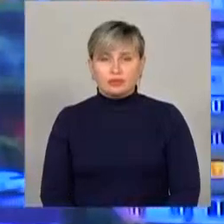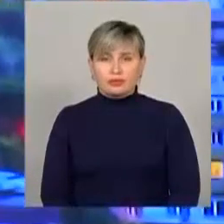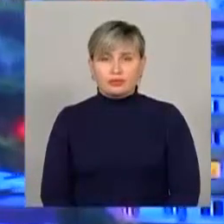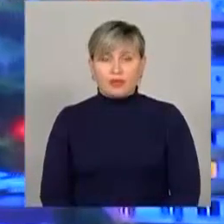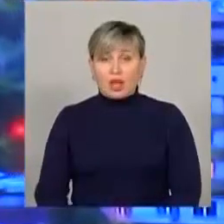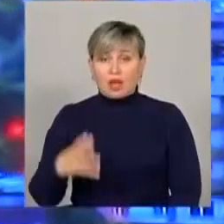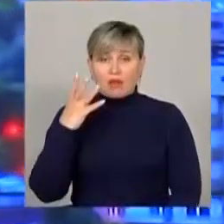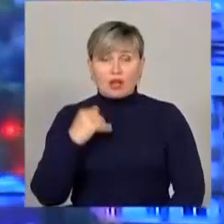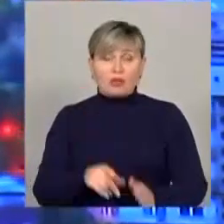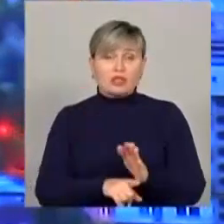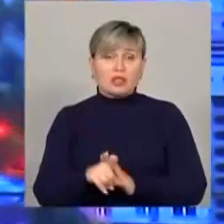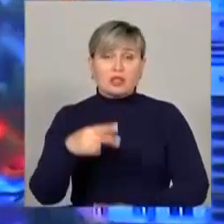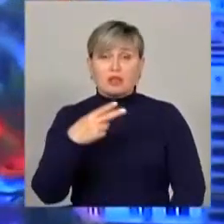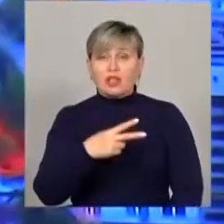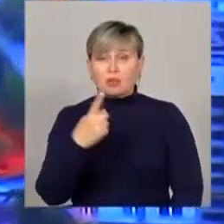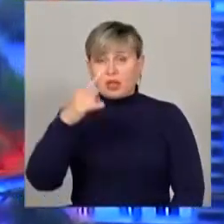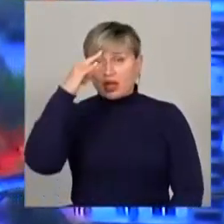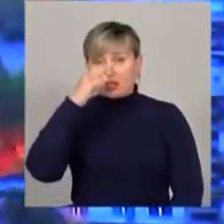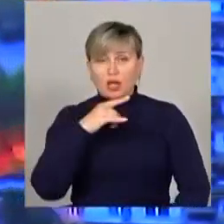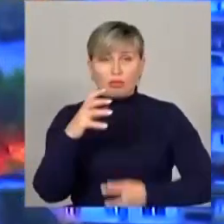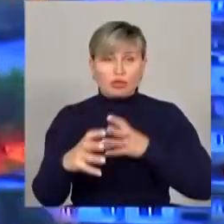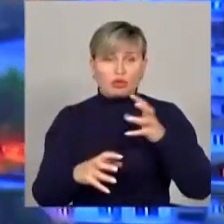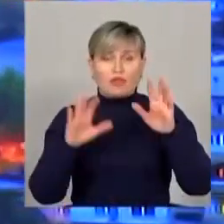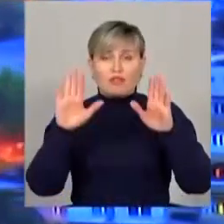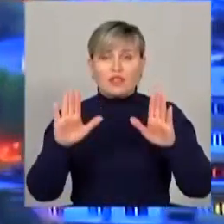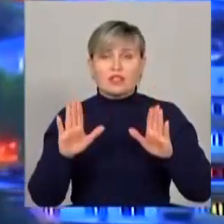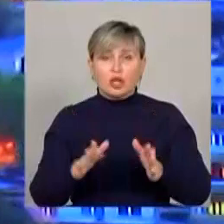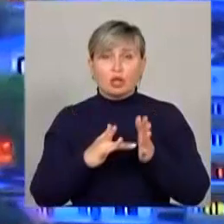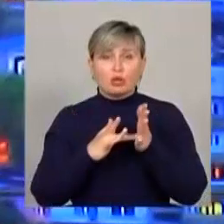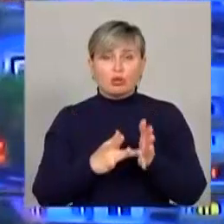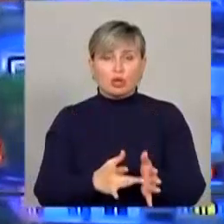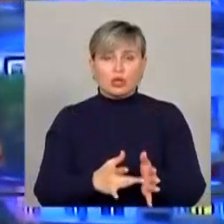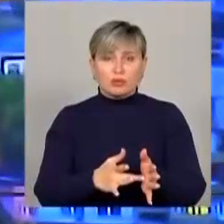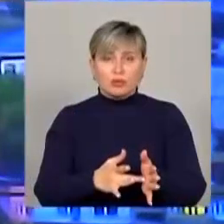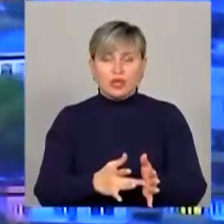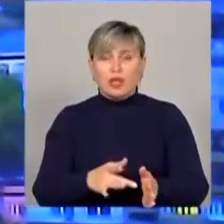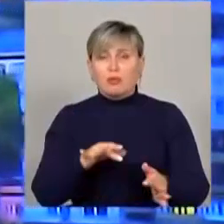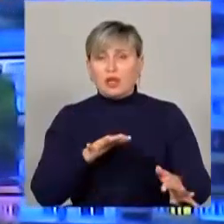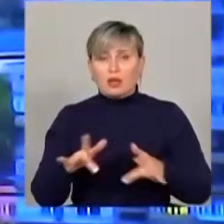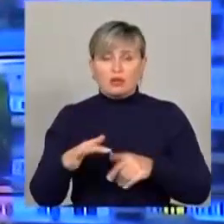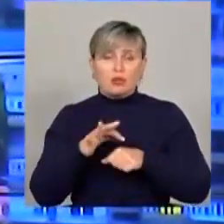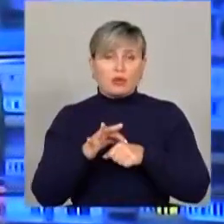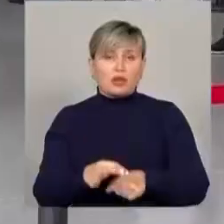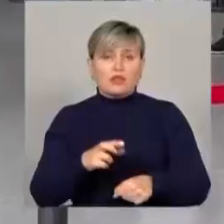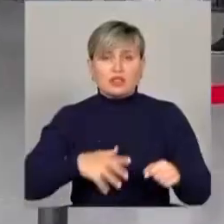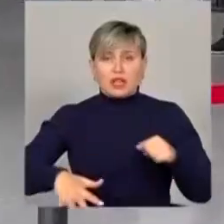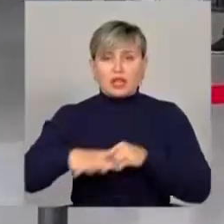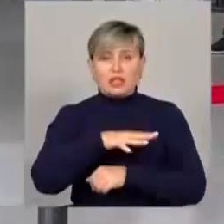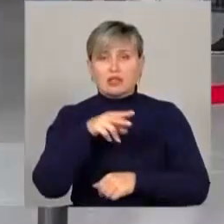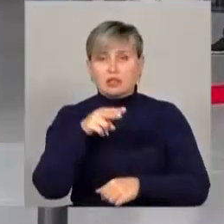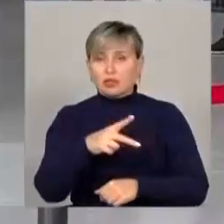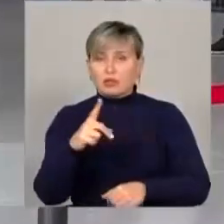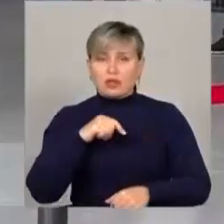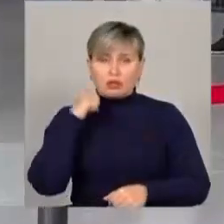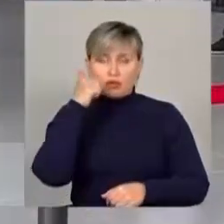в Алматы стартовала 21 казахстанское международная выставка туризма и путешествия мероприятия проводятся в стране с 2001